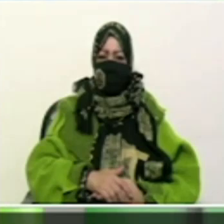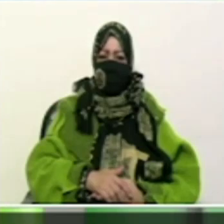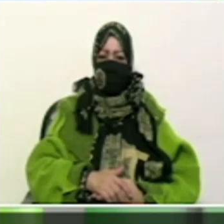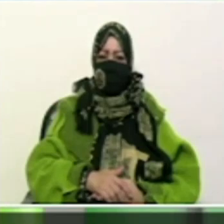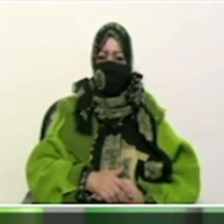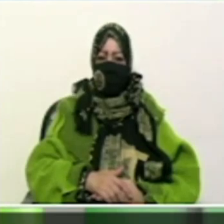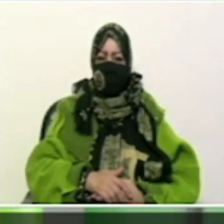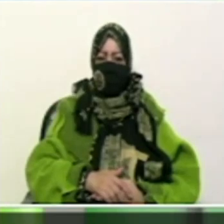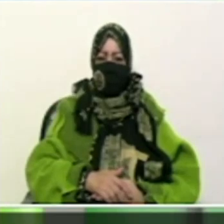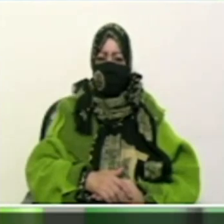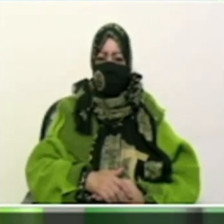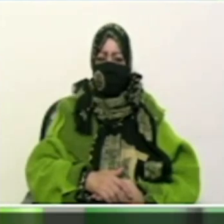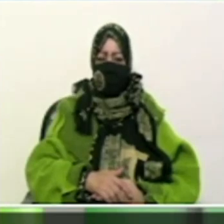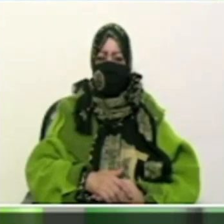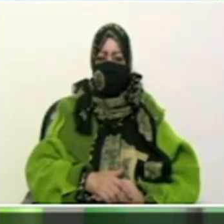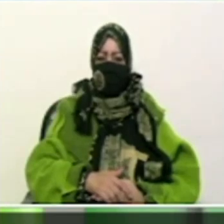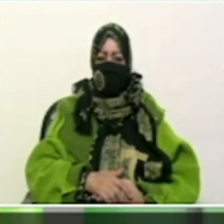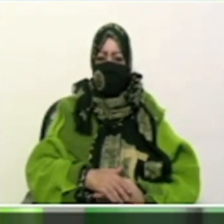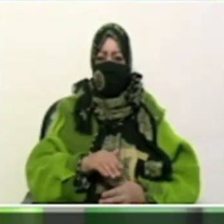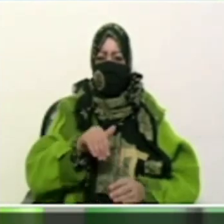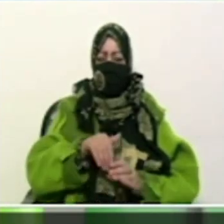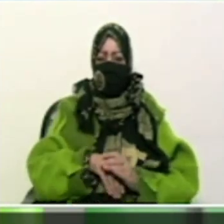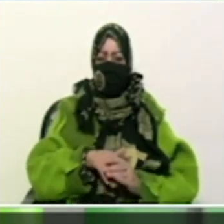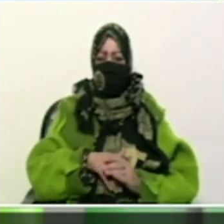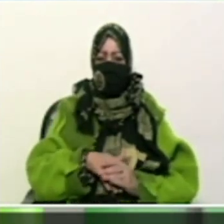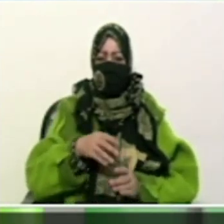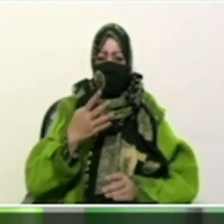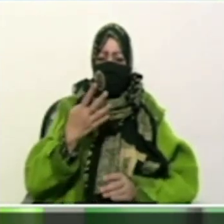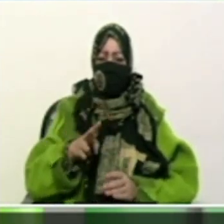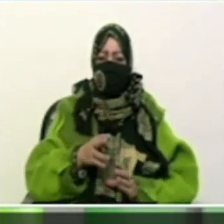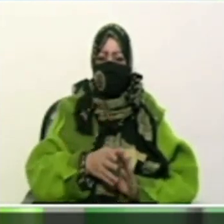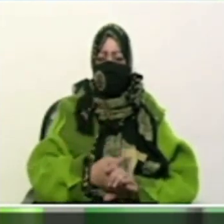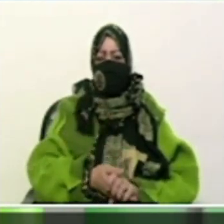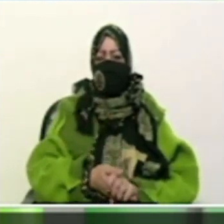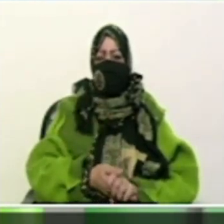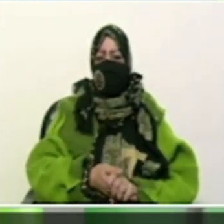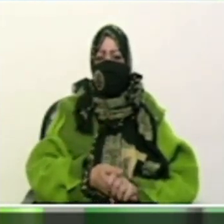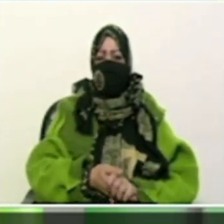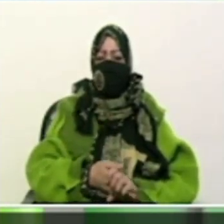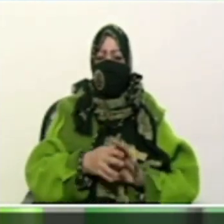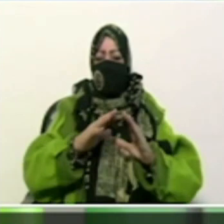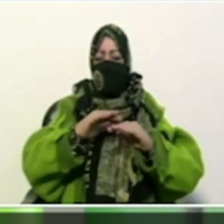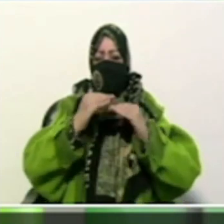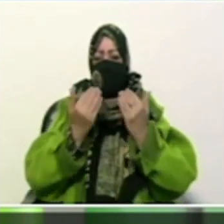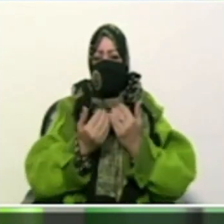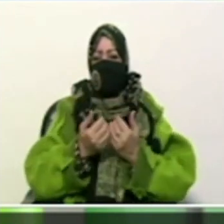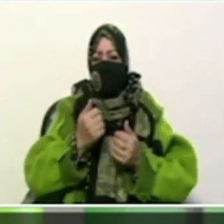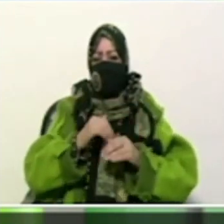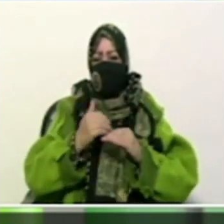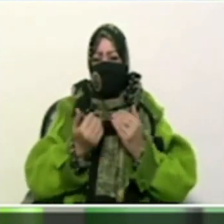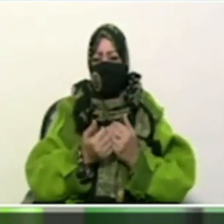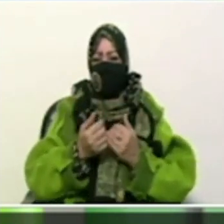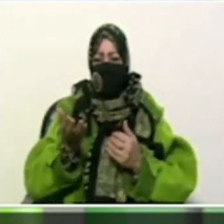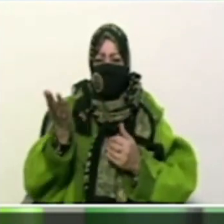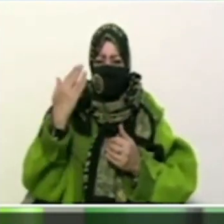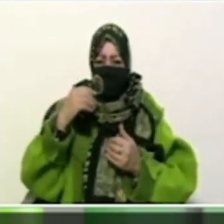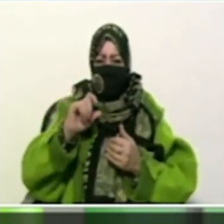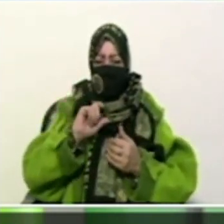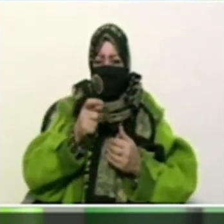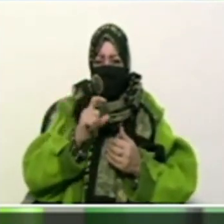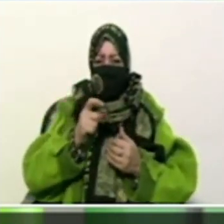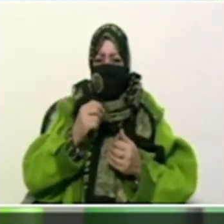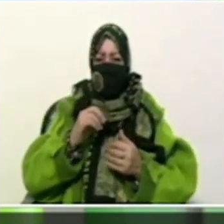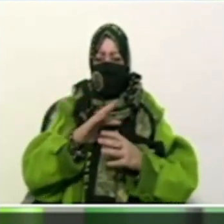سؤالك ان شاء الله هو هذا يستقبل به ما يزكيش به الان يا اخي محمد وان شاء الله نعلق على سؤالك